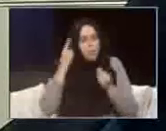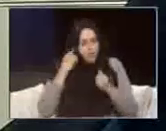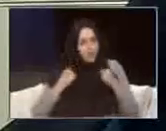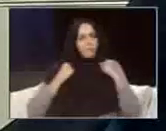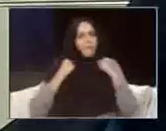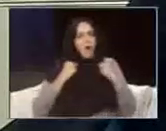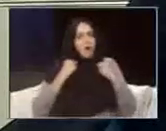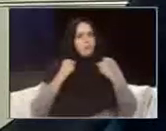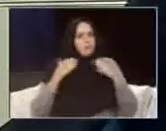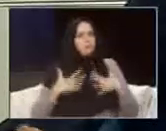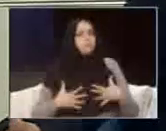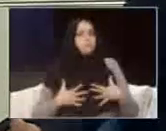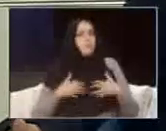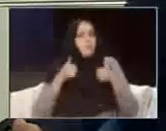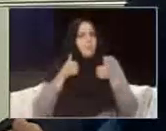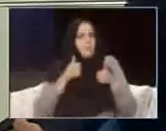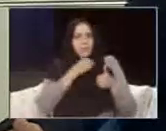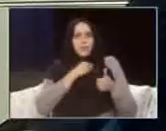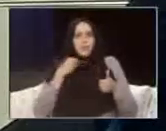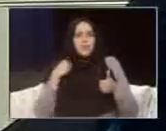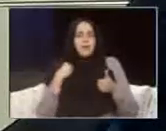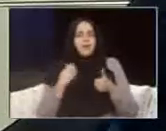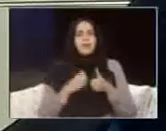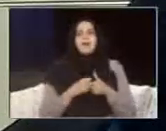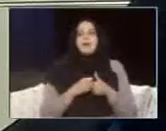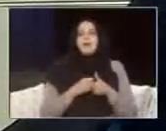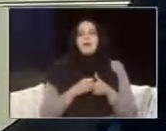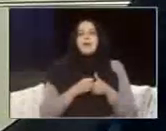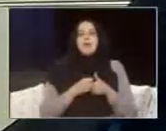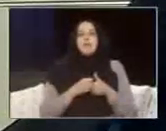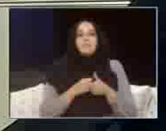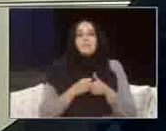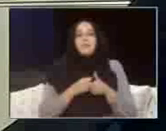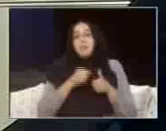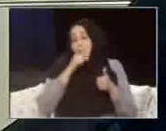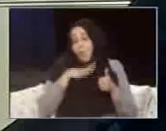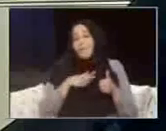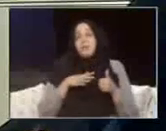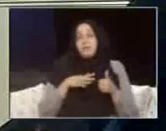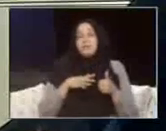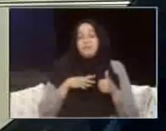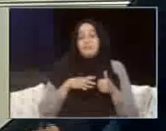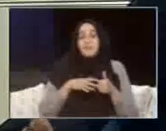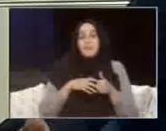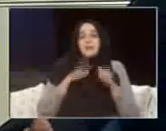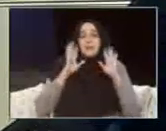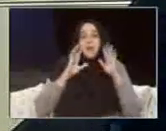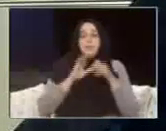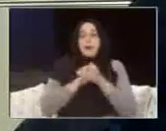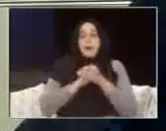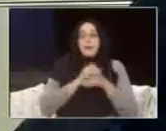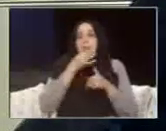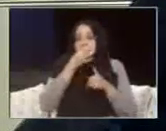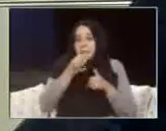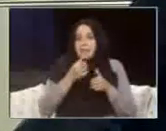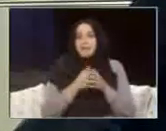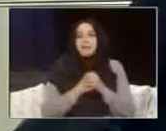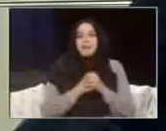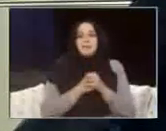الجسم وسلامة البدن، ولنا هنا وقفة مع النبي صلى الله عليه وسلم وسيرته حيث أرسل